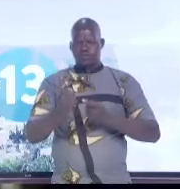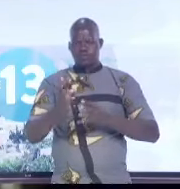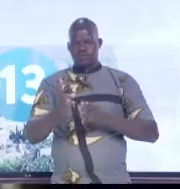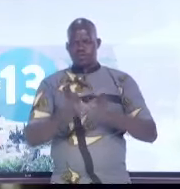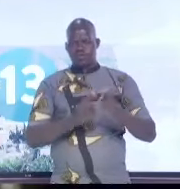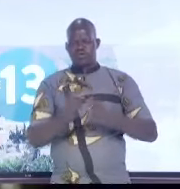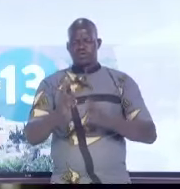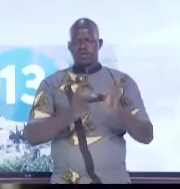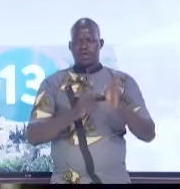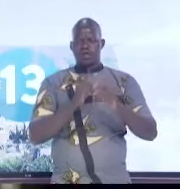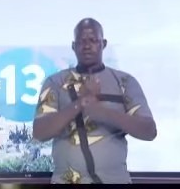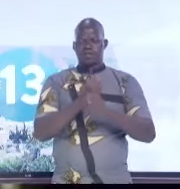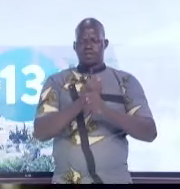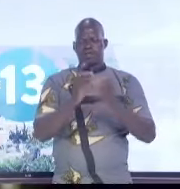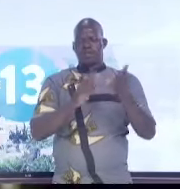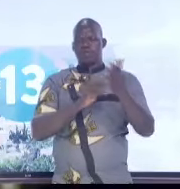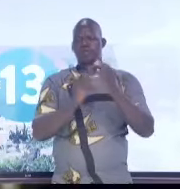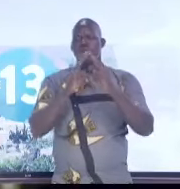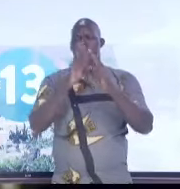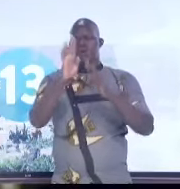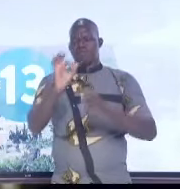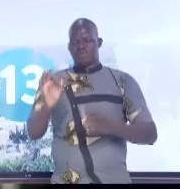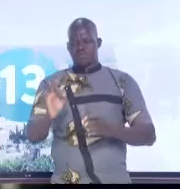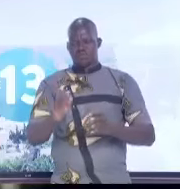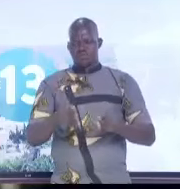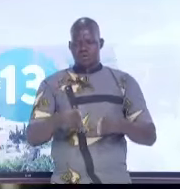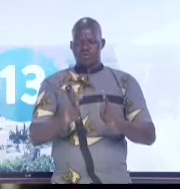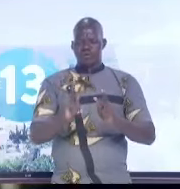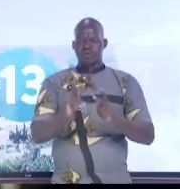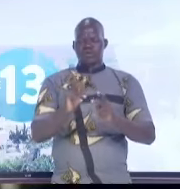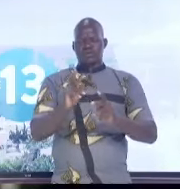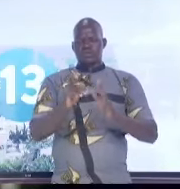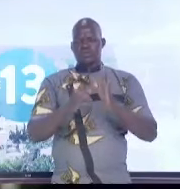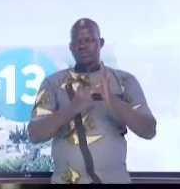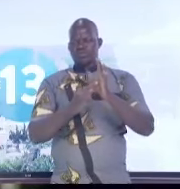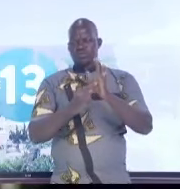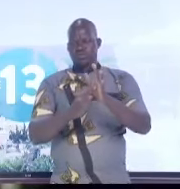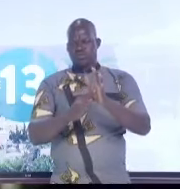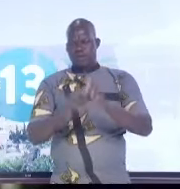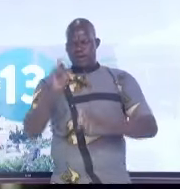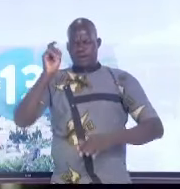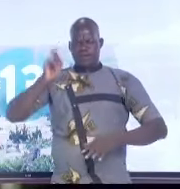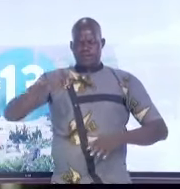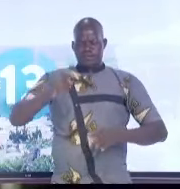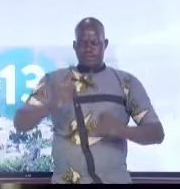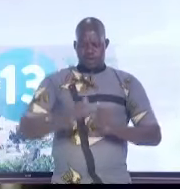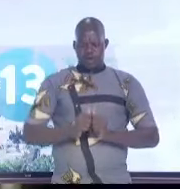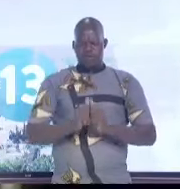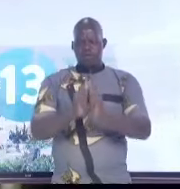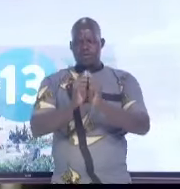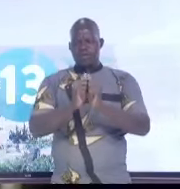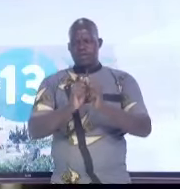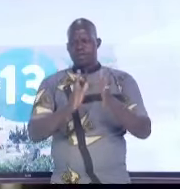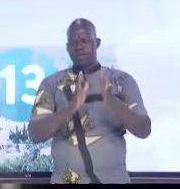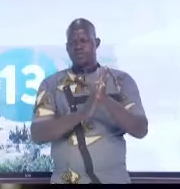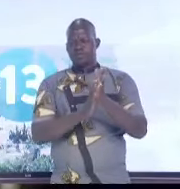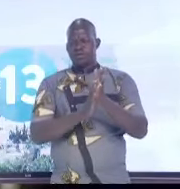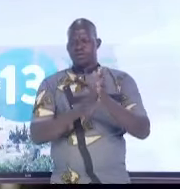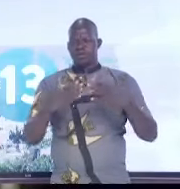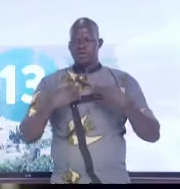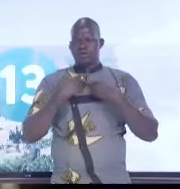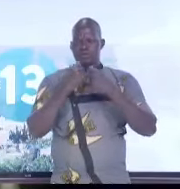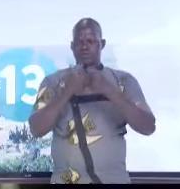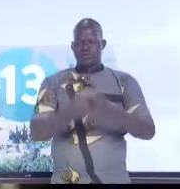de la profession de médecin au Burkina, une démarche justifiée entre autres par la nécessité d'accompagner les établissements de santé à